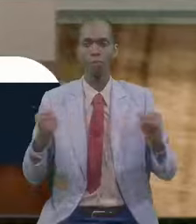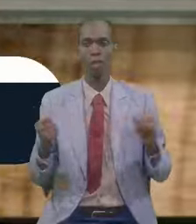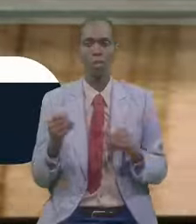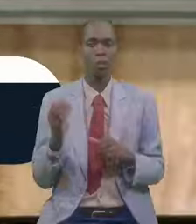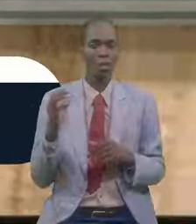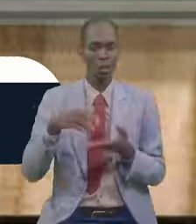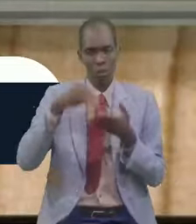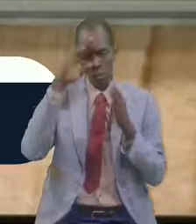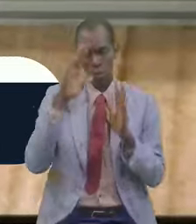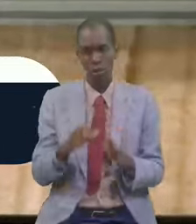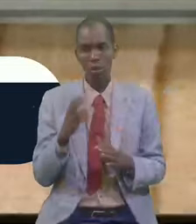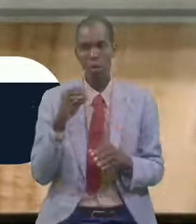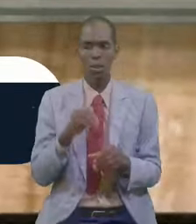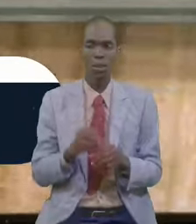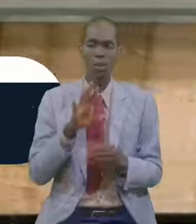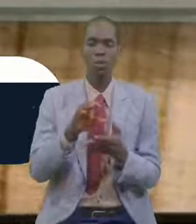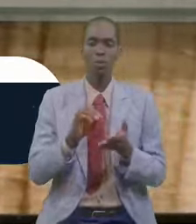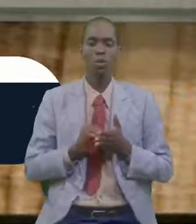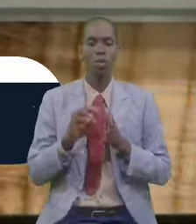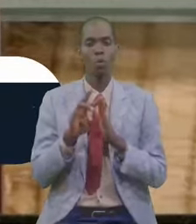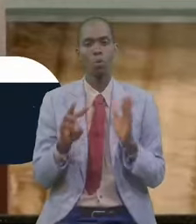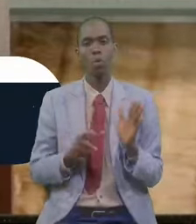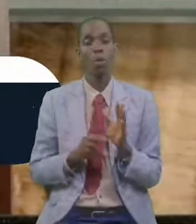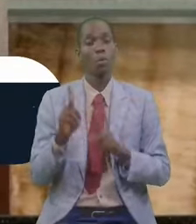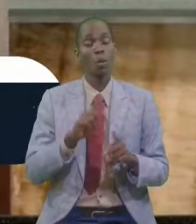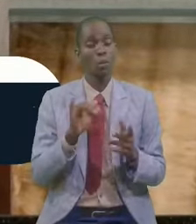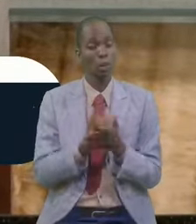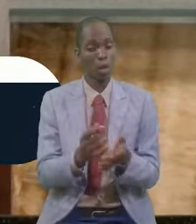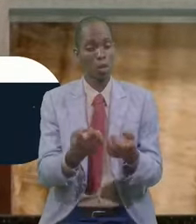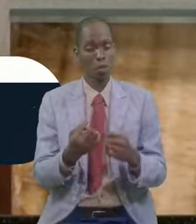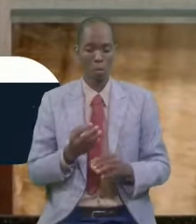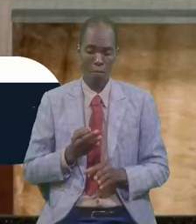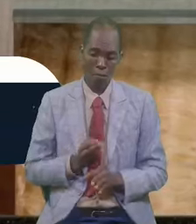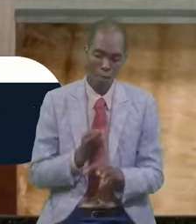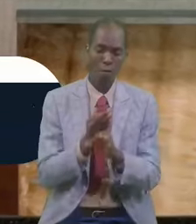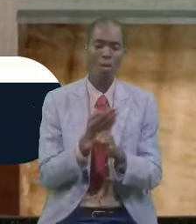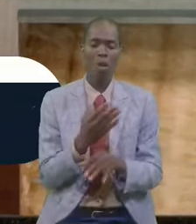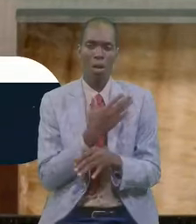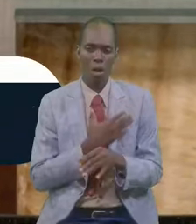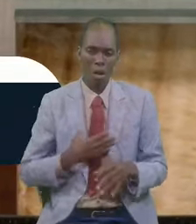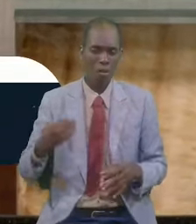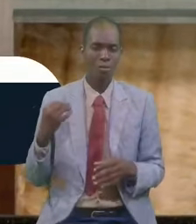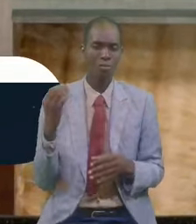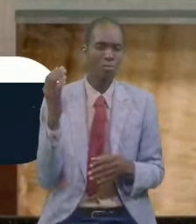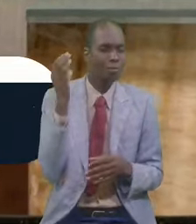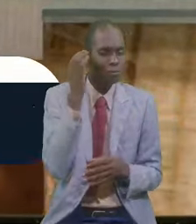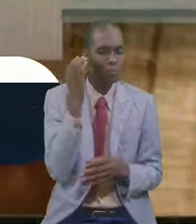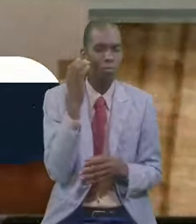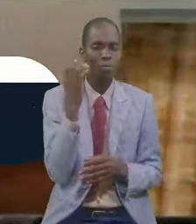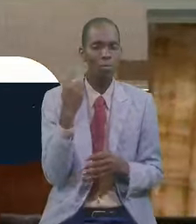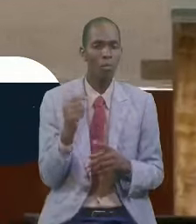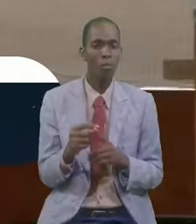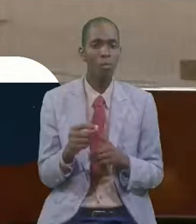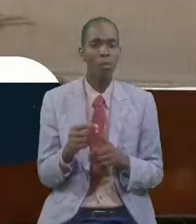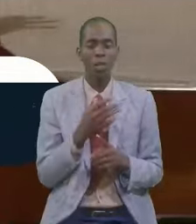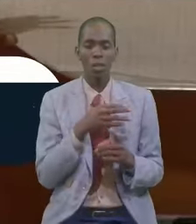à eux-mêmes dans sa volonté. Les fidèles, ceux qui viennent fidèlement et la parole, ils étudient la parole.